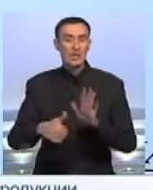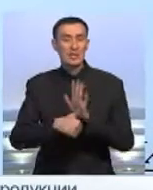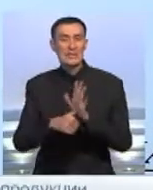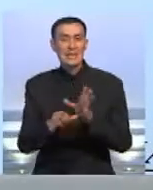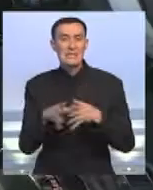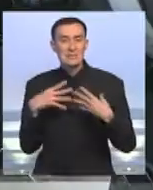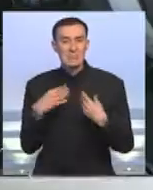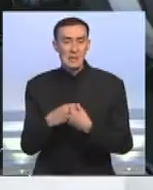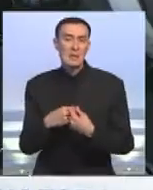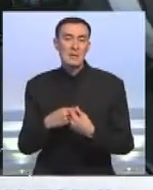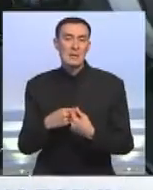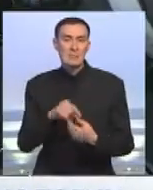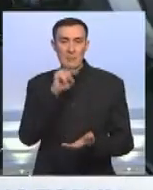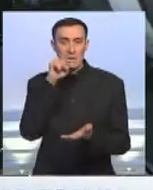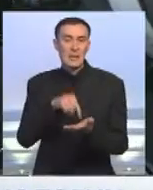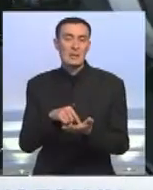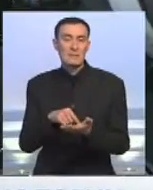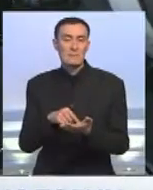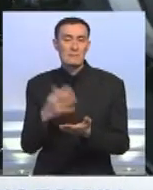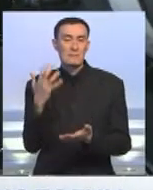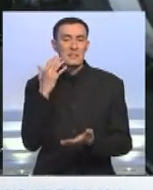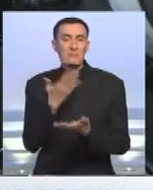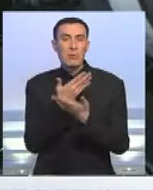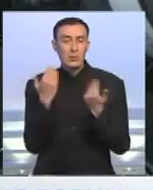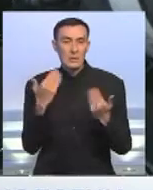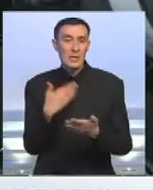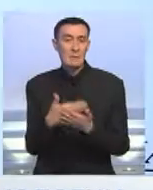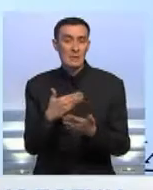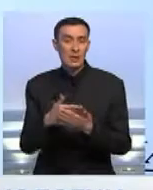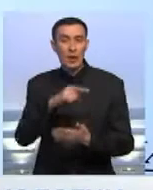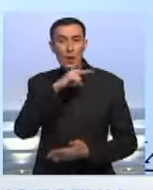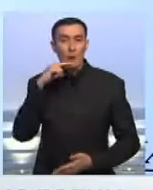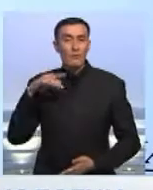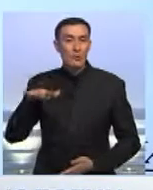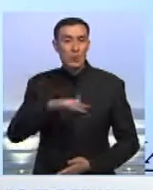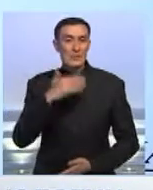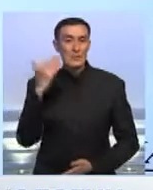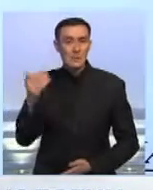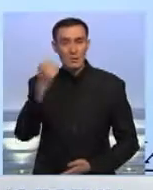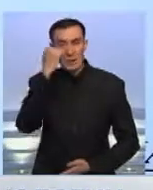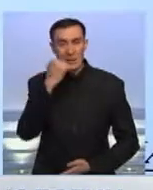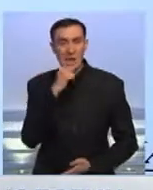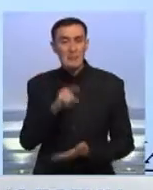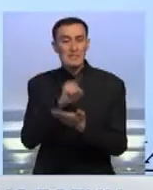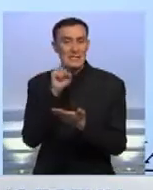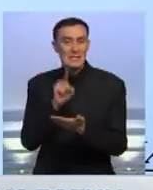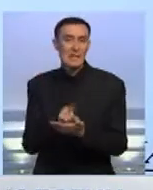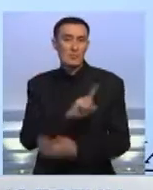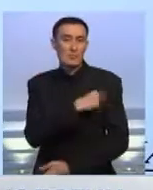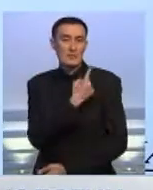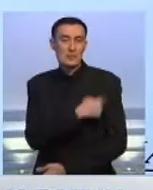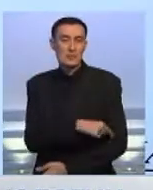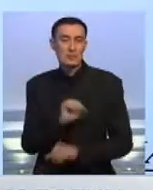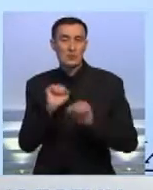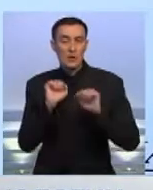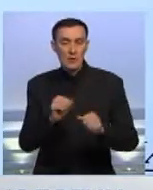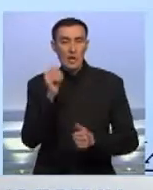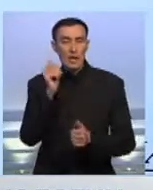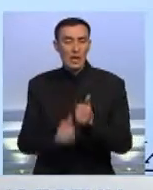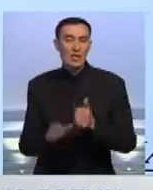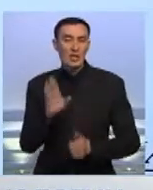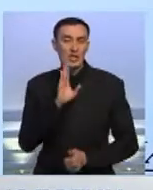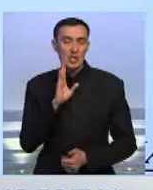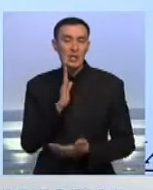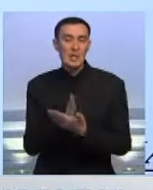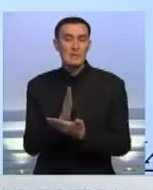сталкивается именно с бесплодием. Например, в России, благодаря обязательному медицинскому страхованию, каждая женщина